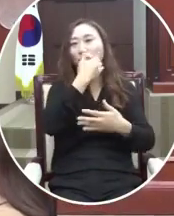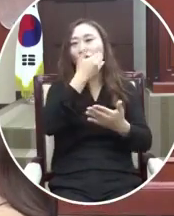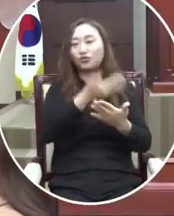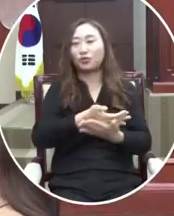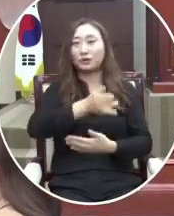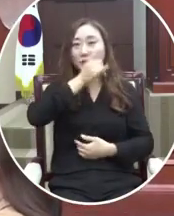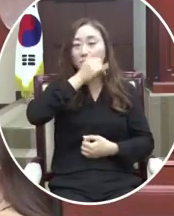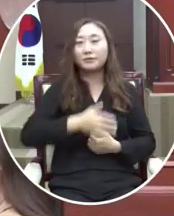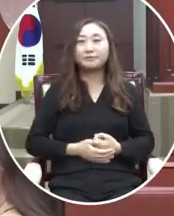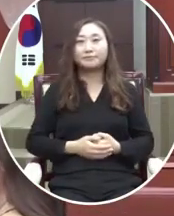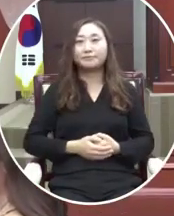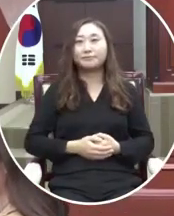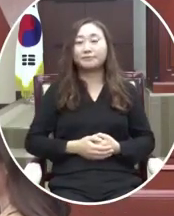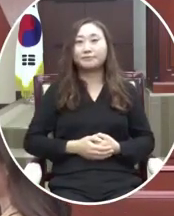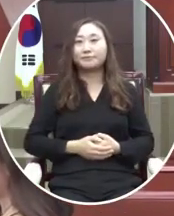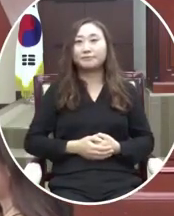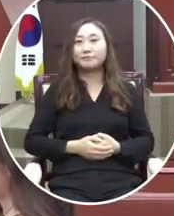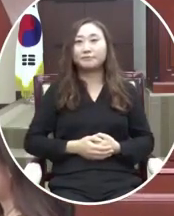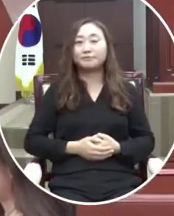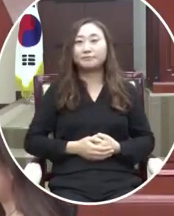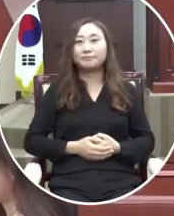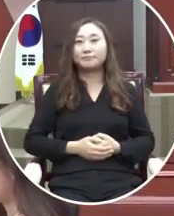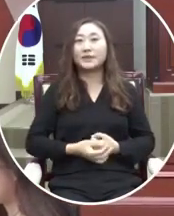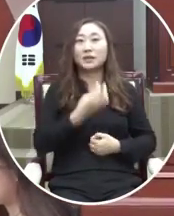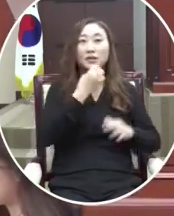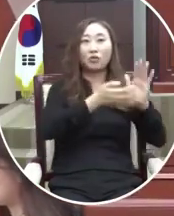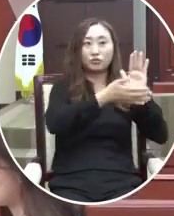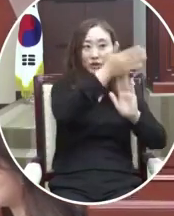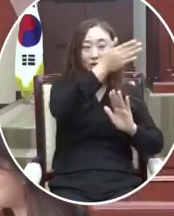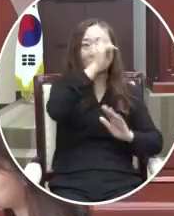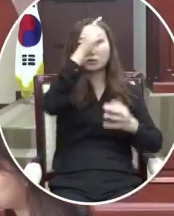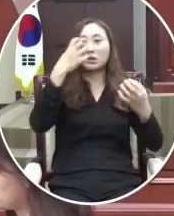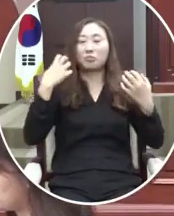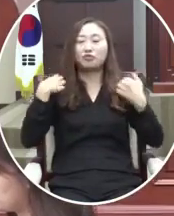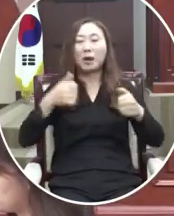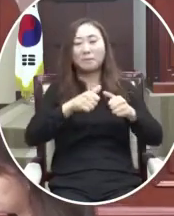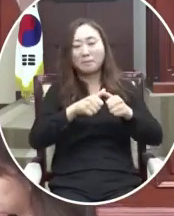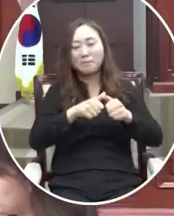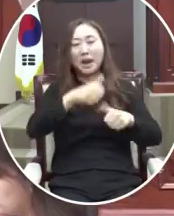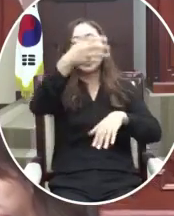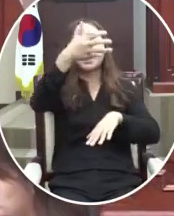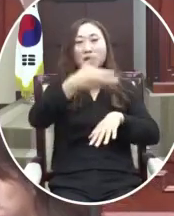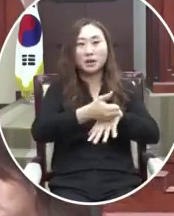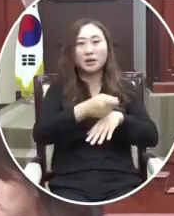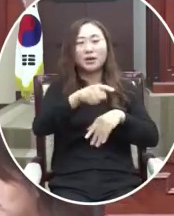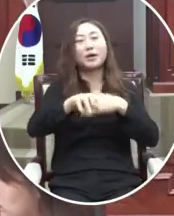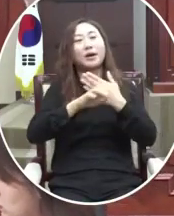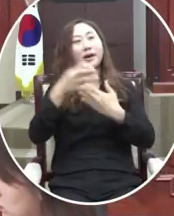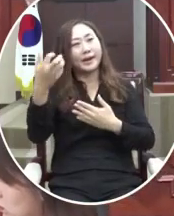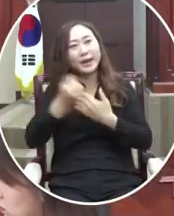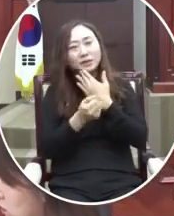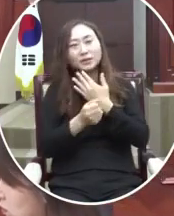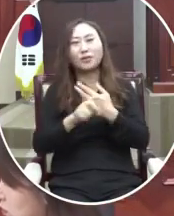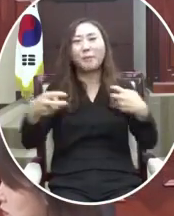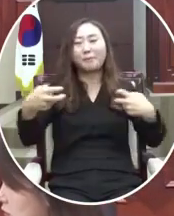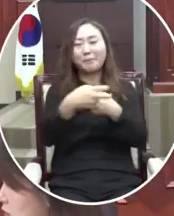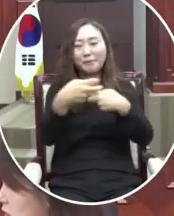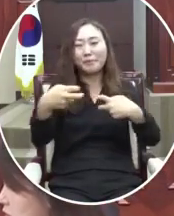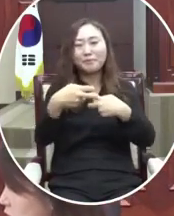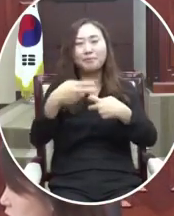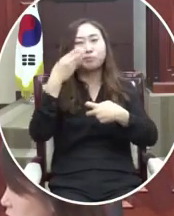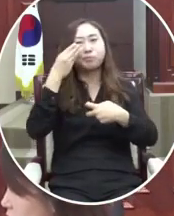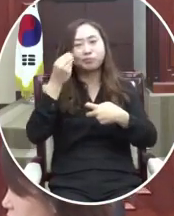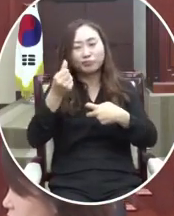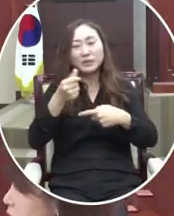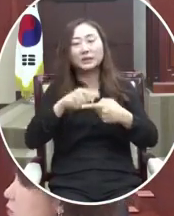구축이 무엇 보다 중요합니다 서울시 국토교통부와 긴밀한 협의를 통해 직한 교통 인프라 정책을 순절